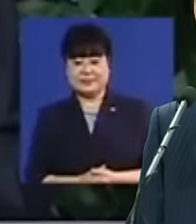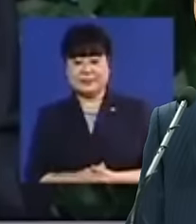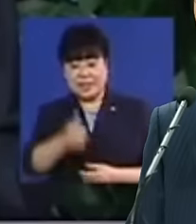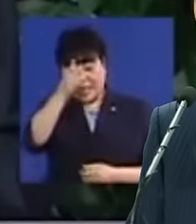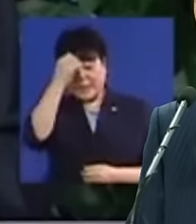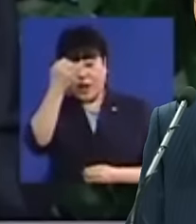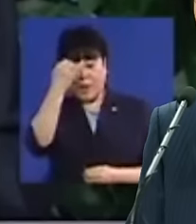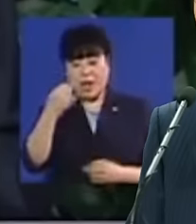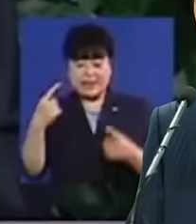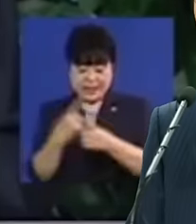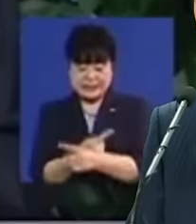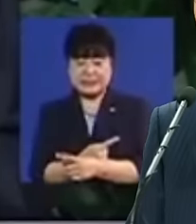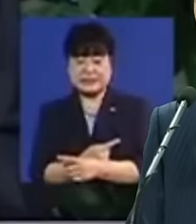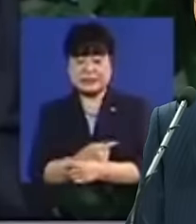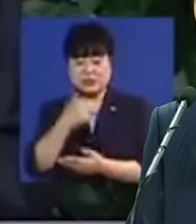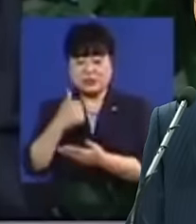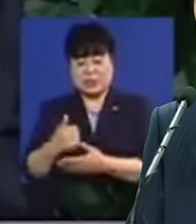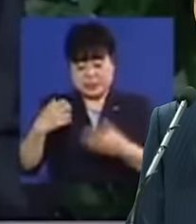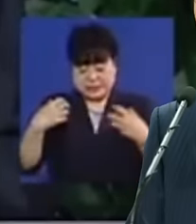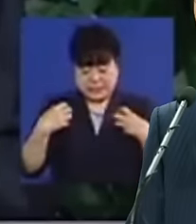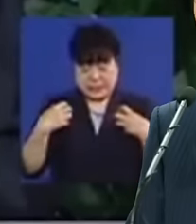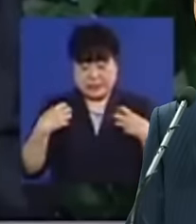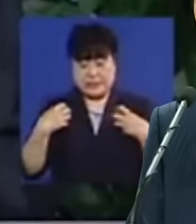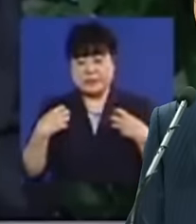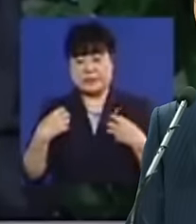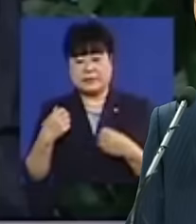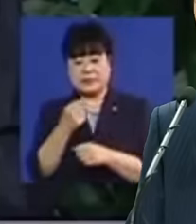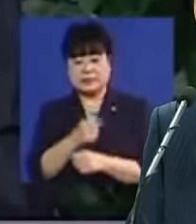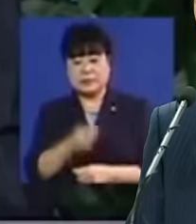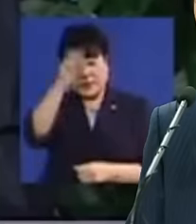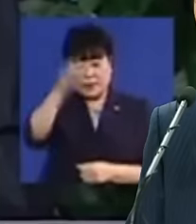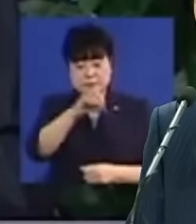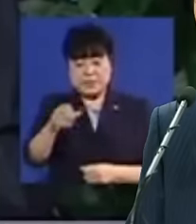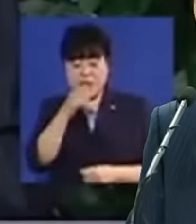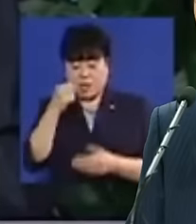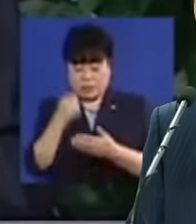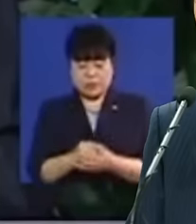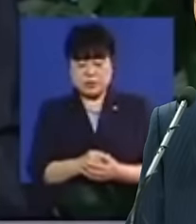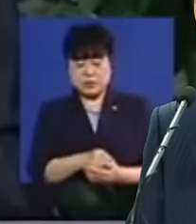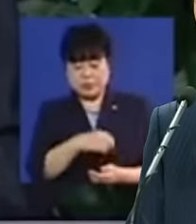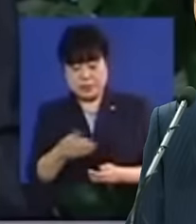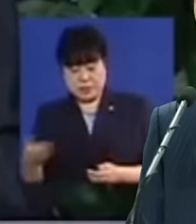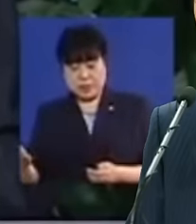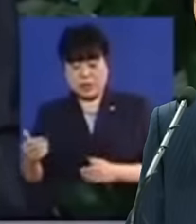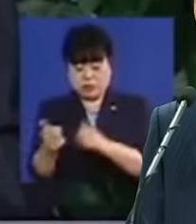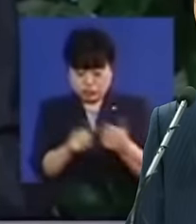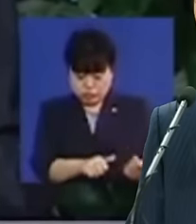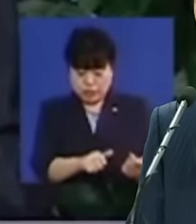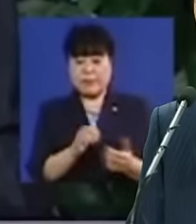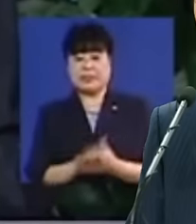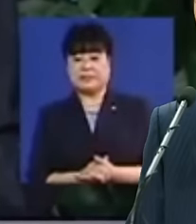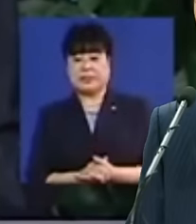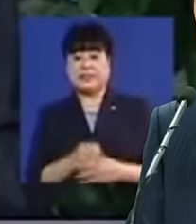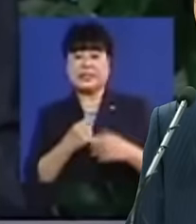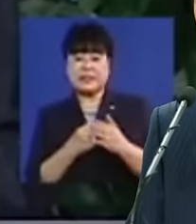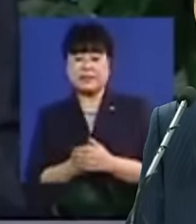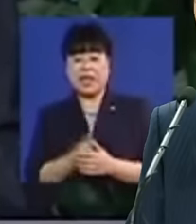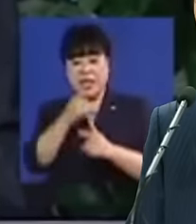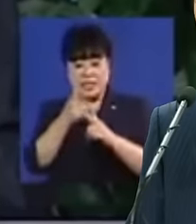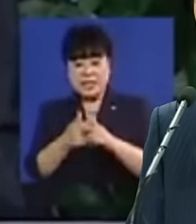아담과 하와를 대신해서 그 후손들을 대신해서 십자가에서 몸짓고 피 흘려서 죽으신 것입니다. 그렇기 때문에